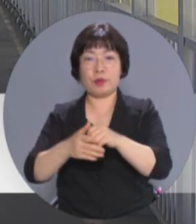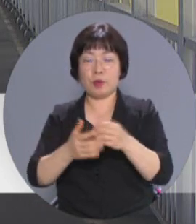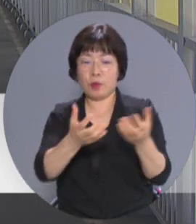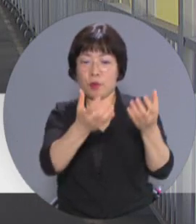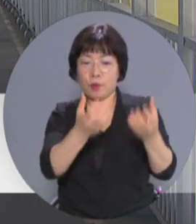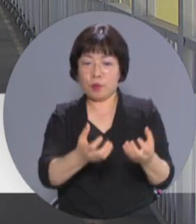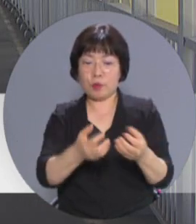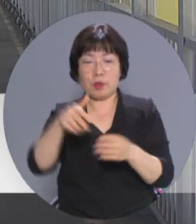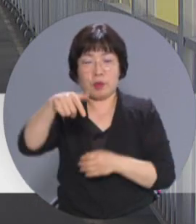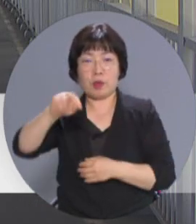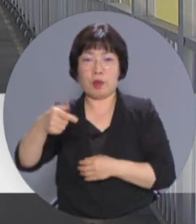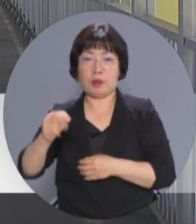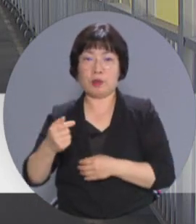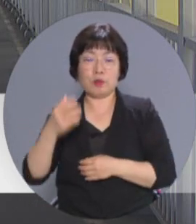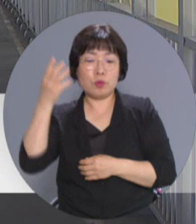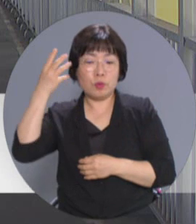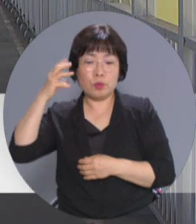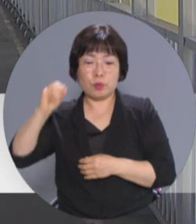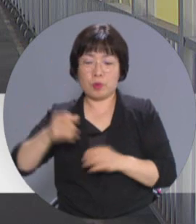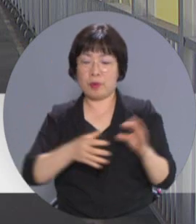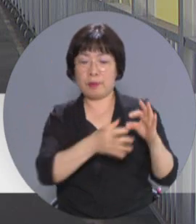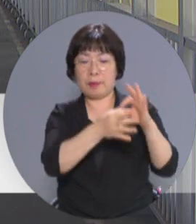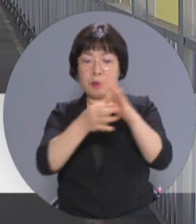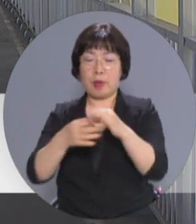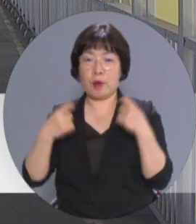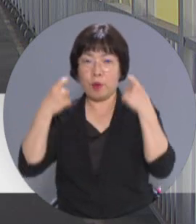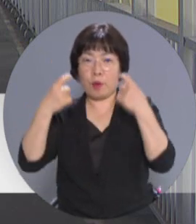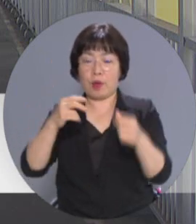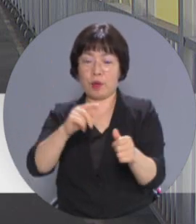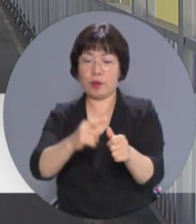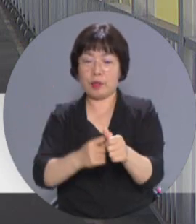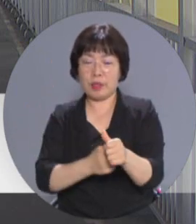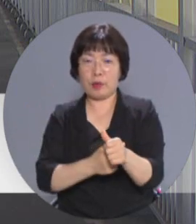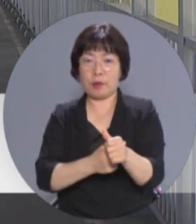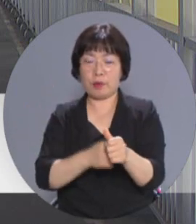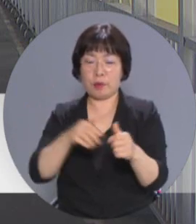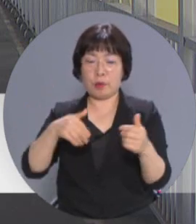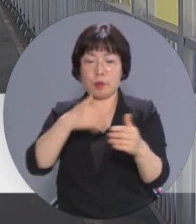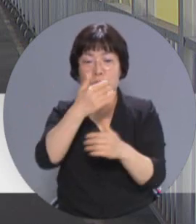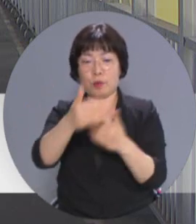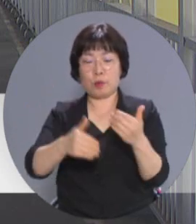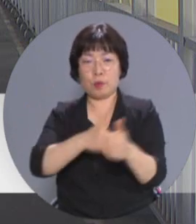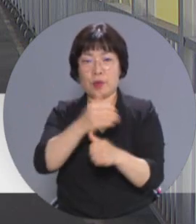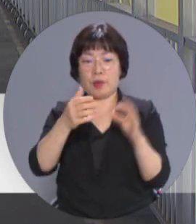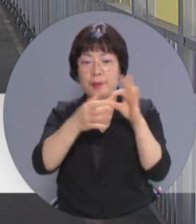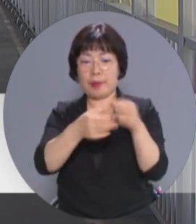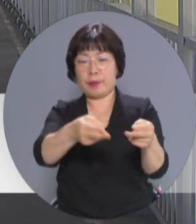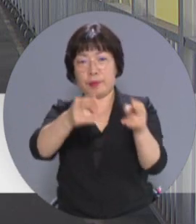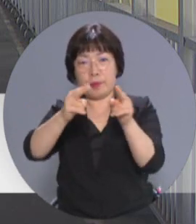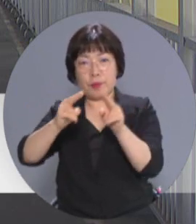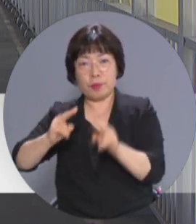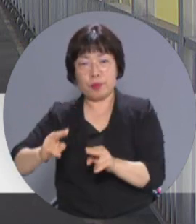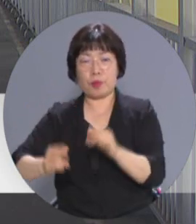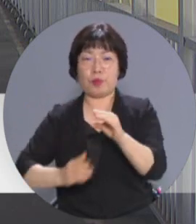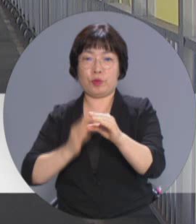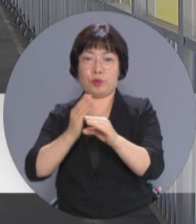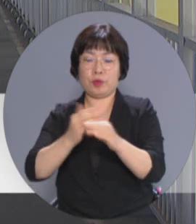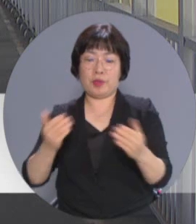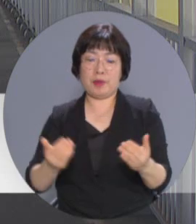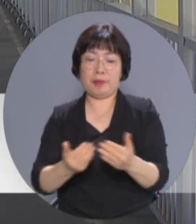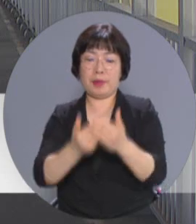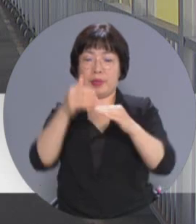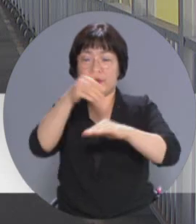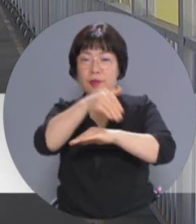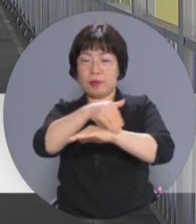소록도와 거금도, 연홍도 권역에 관광 자원화를 계획하고 있는 고흥군이 거금대교를 그 중심축으로